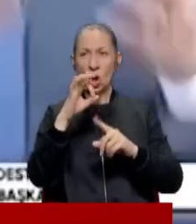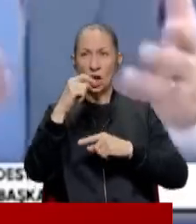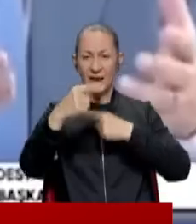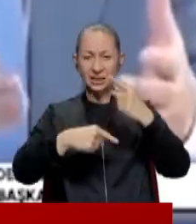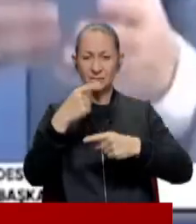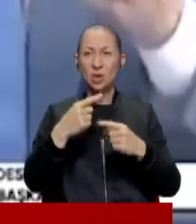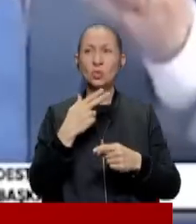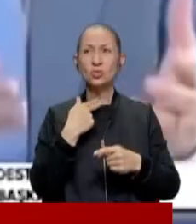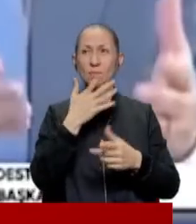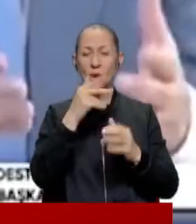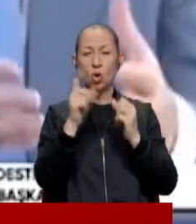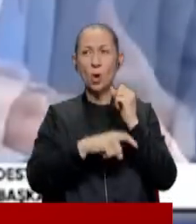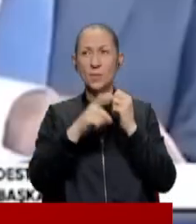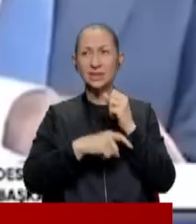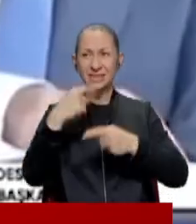Sovyetler